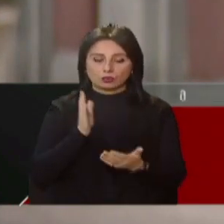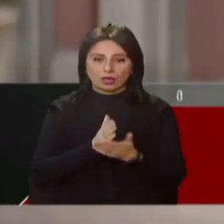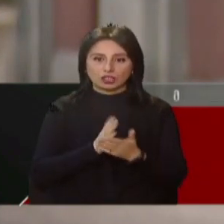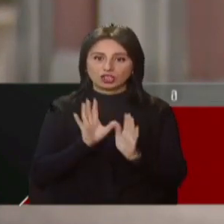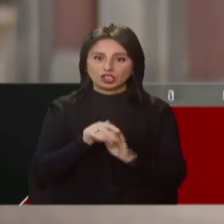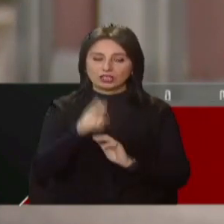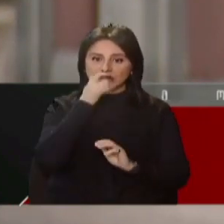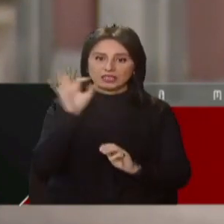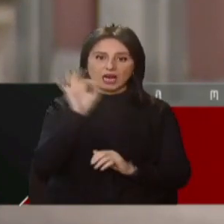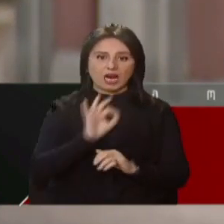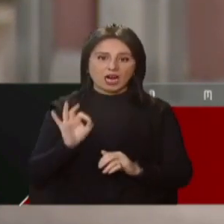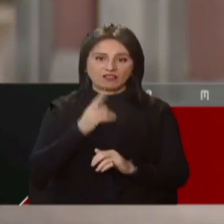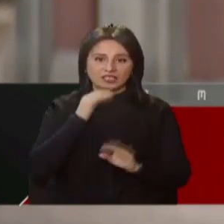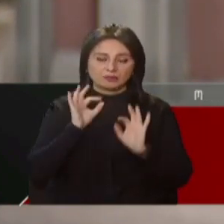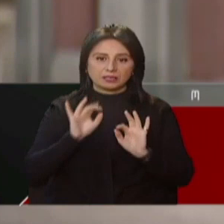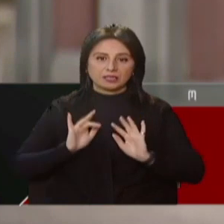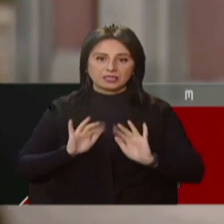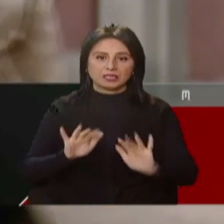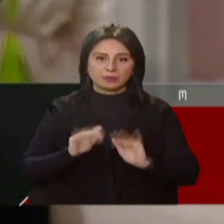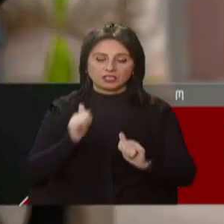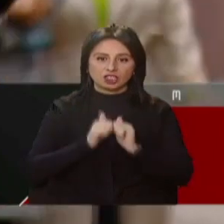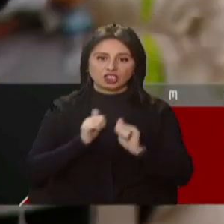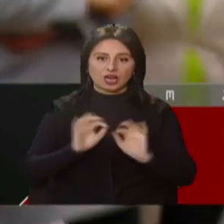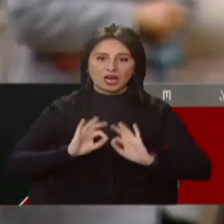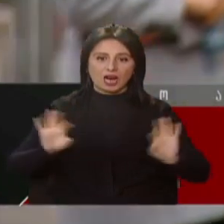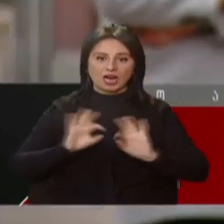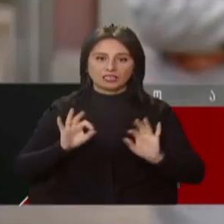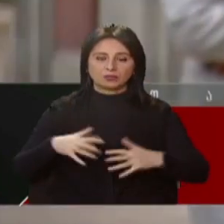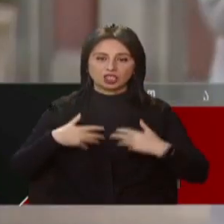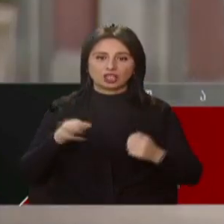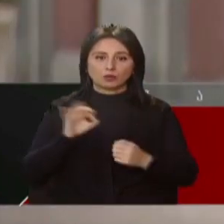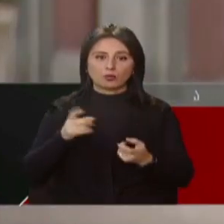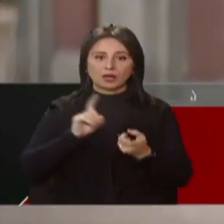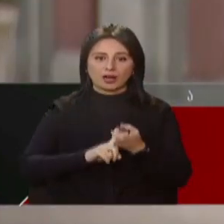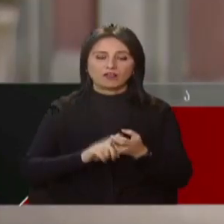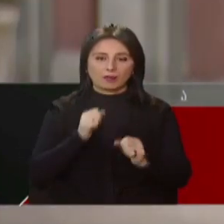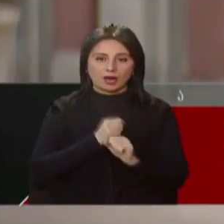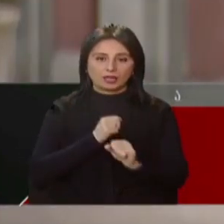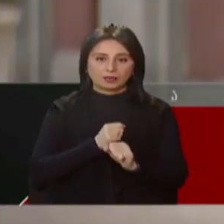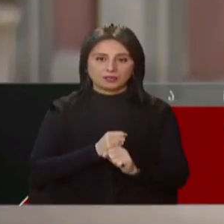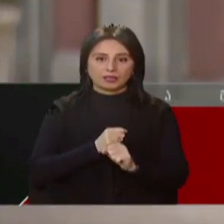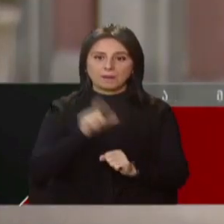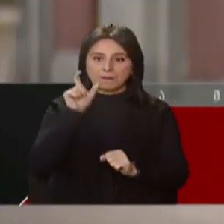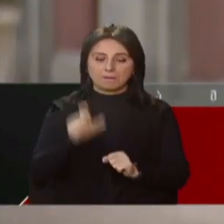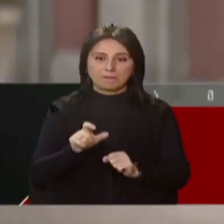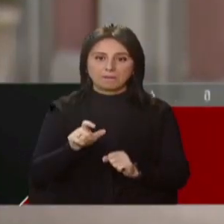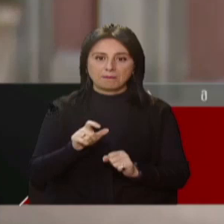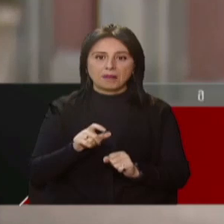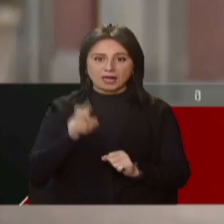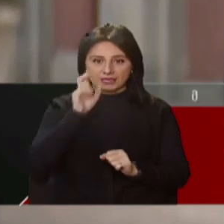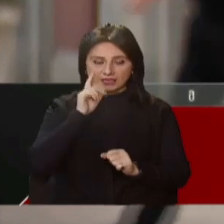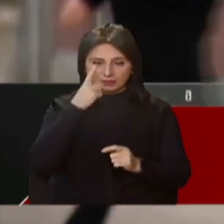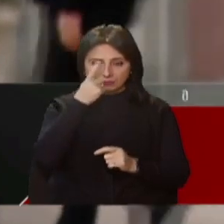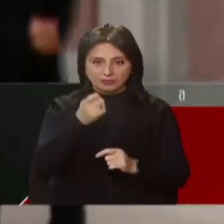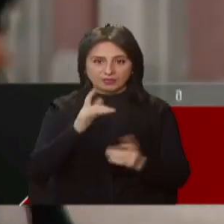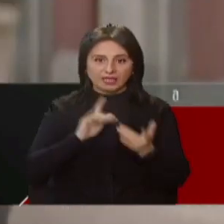ჩართული მიხელ სააკაშვილის სისხლის სამართლის საქმეებში და ხშირად განცხადებებს მისი ჯანმრთელობის მდგომარეობასთან დაკავშირებით აკეთებს. მან საჯარო პოსტით გამცნობა